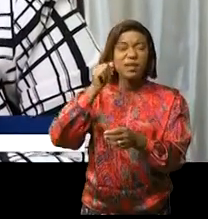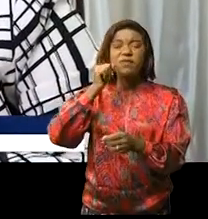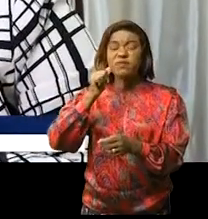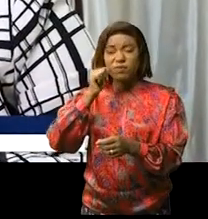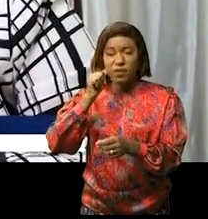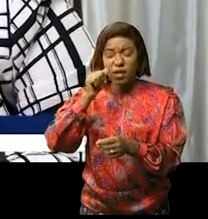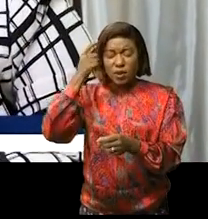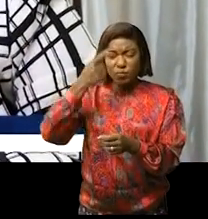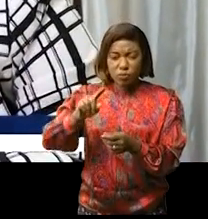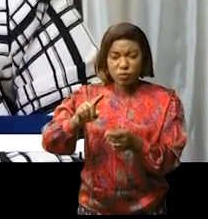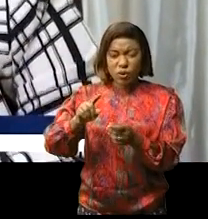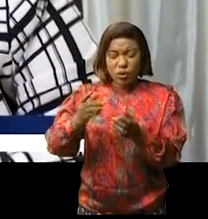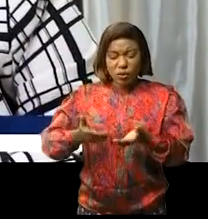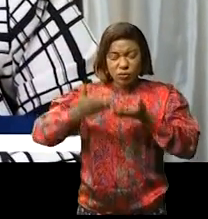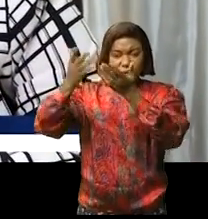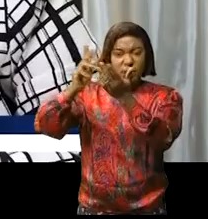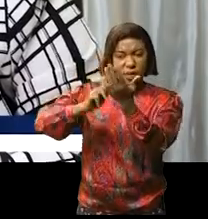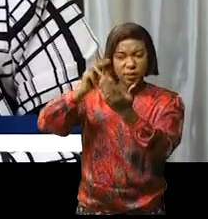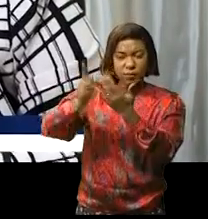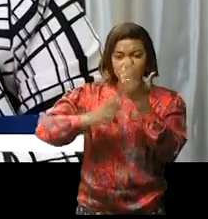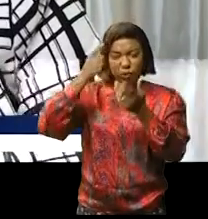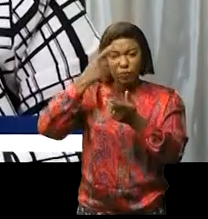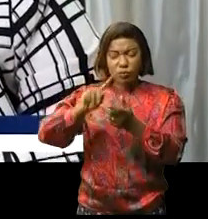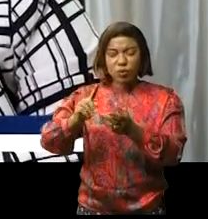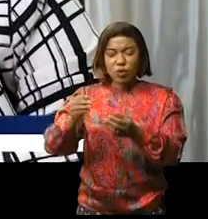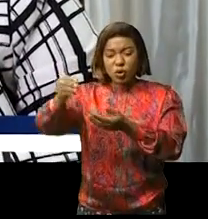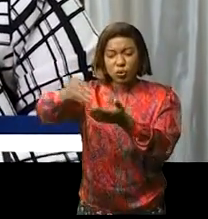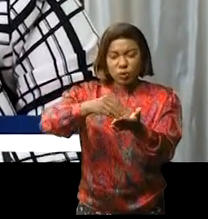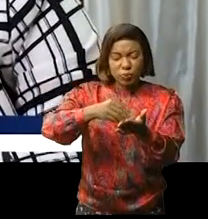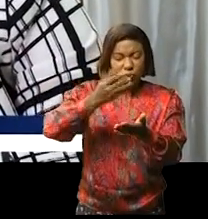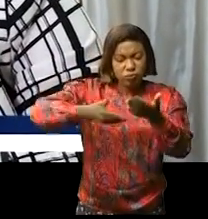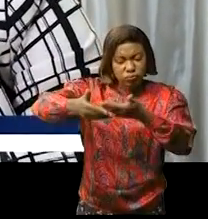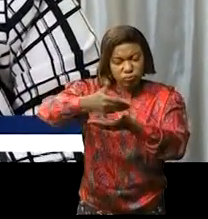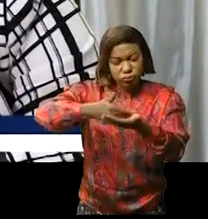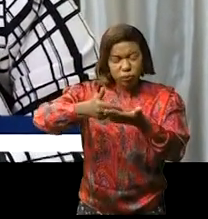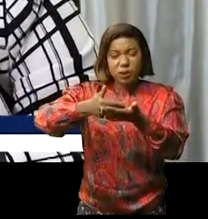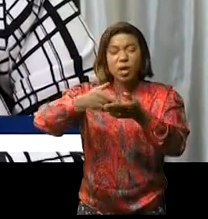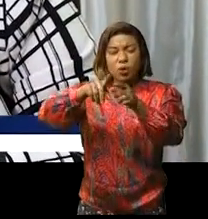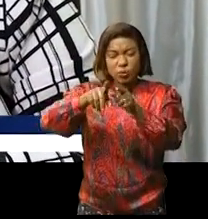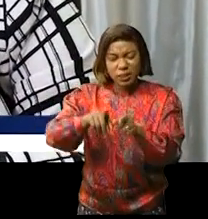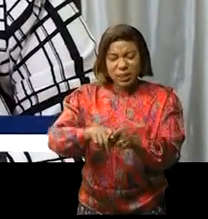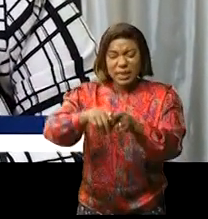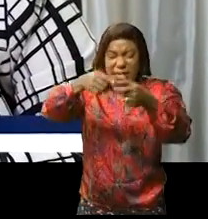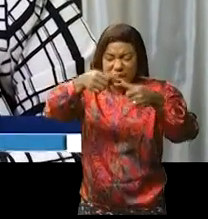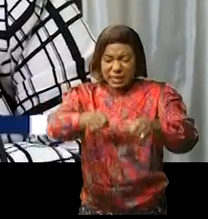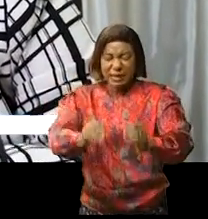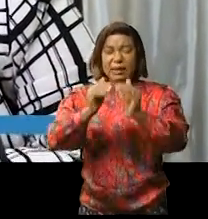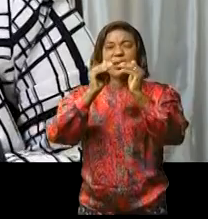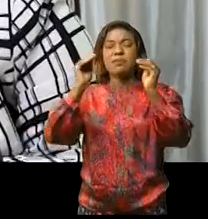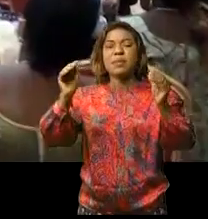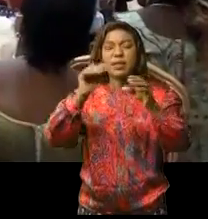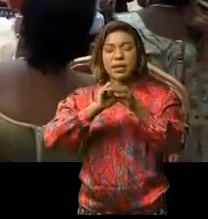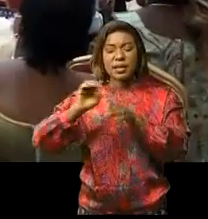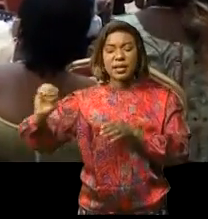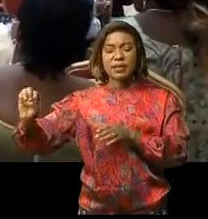en élaborant quelques projets allant dans le sens de contribuer à rétablir et maintenir la paix à l'est de la